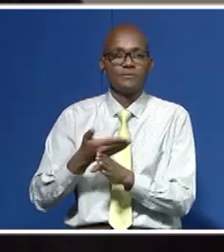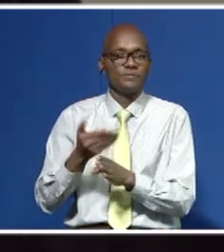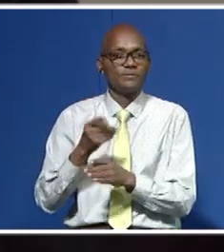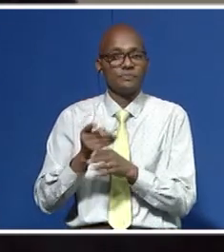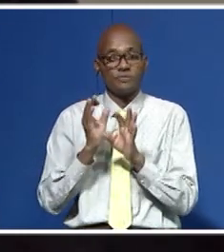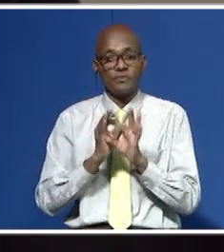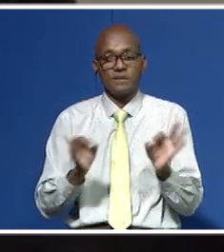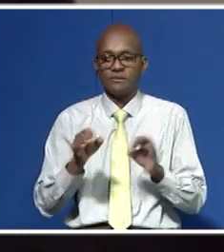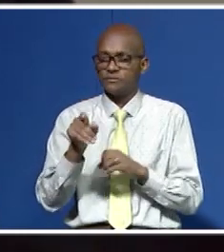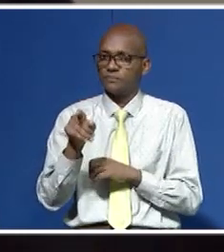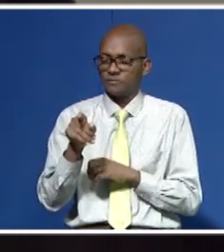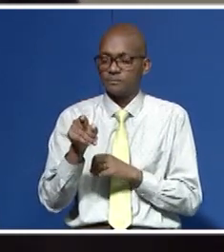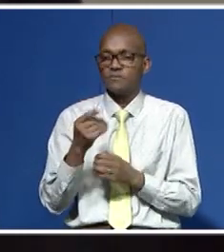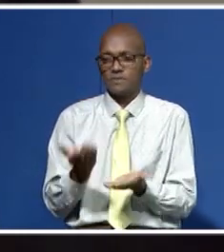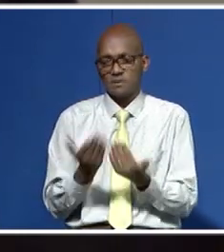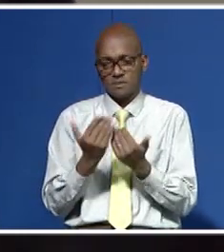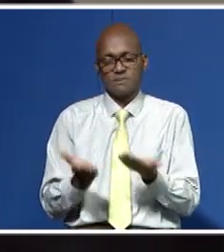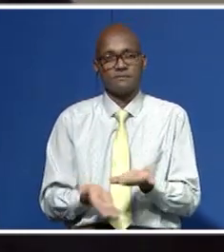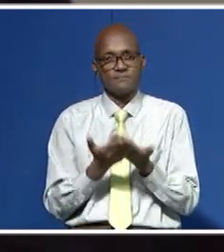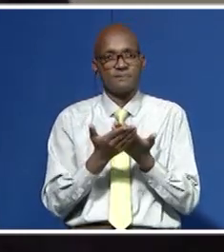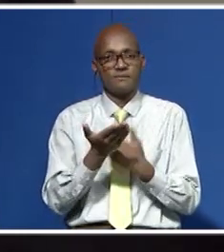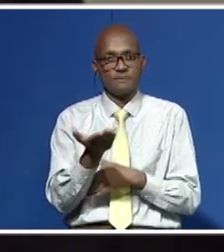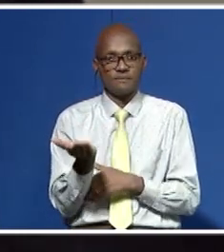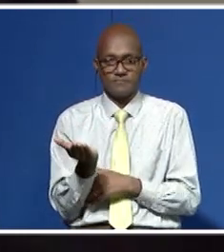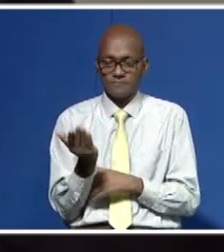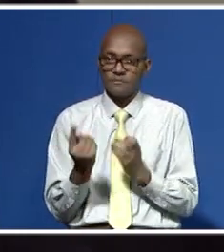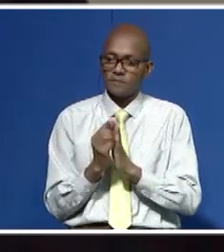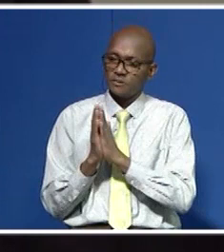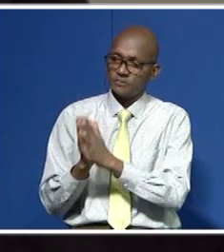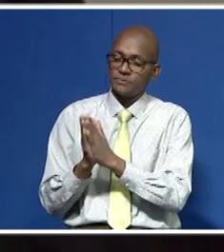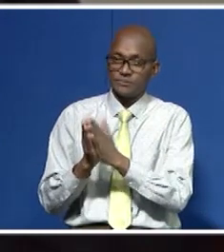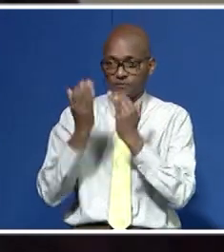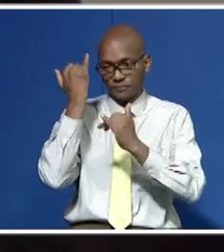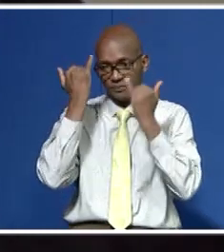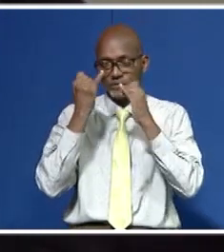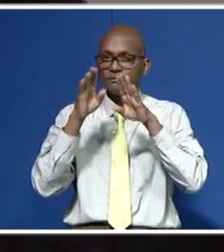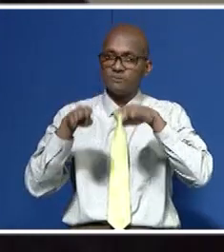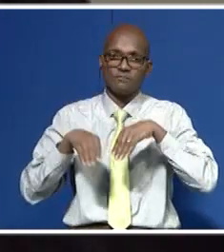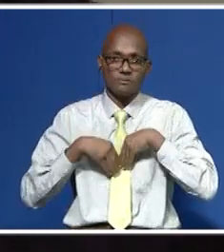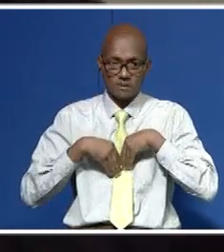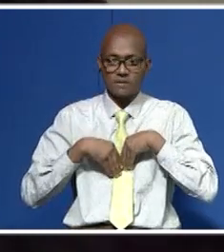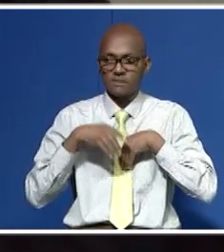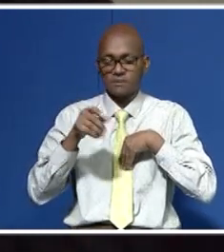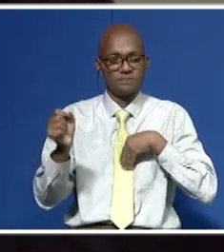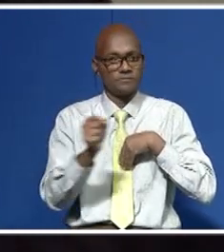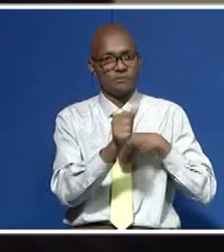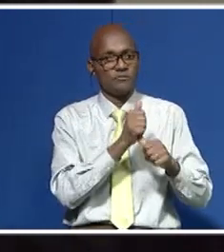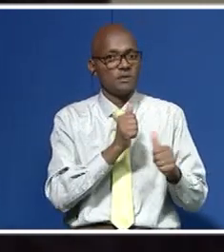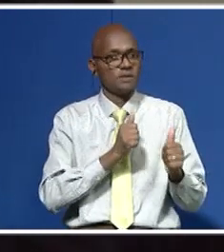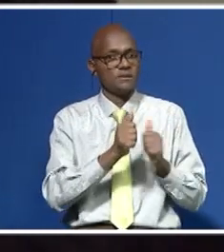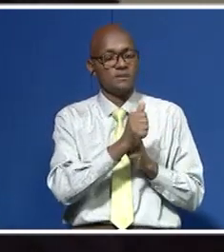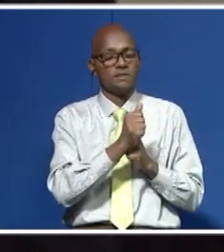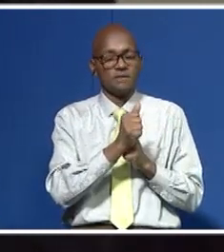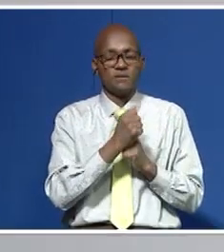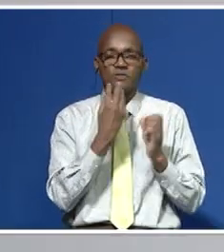na uadilifu wake ni mtu ambaye anaweza kusaidia. Alipoombwa na kushauriwa alikubali aende akawa mwakilishi wa Umoja wa